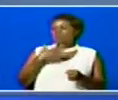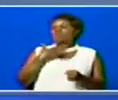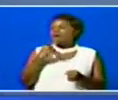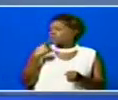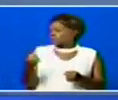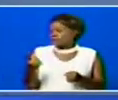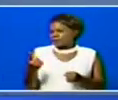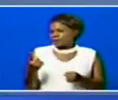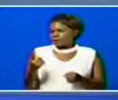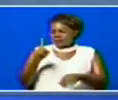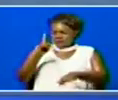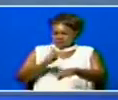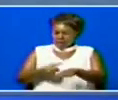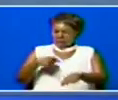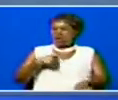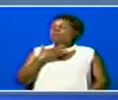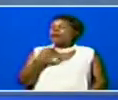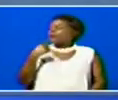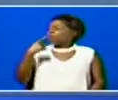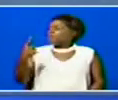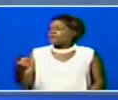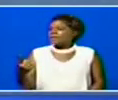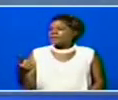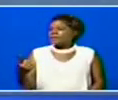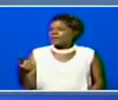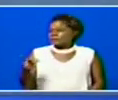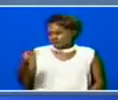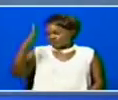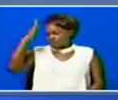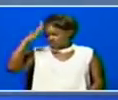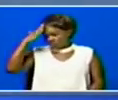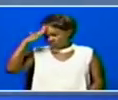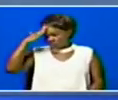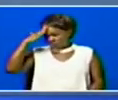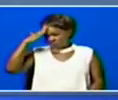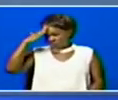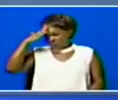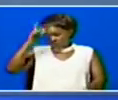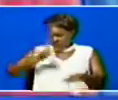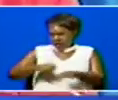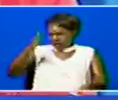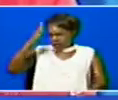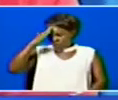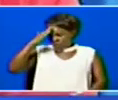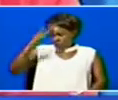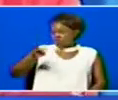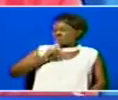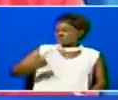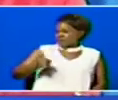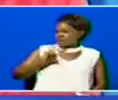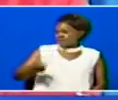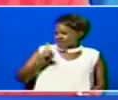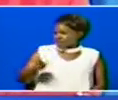kusema? Nilipofika mahali nimetamani kusema, alijua. Mm. Then alipojua, alinitishia.